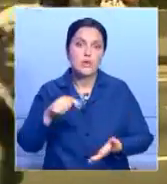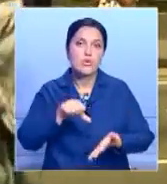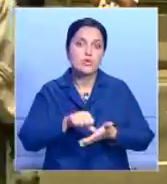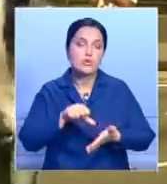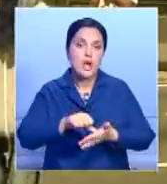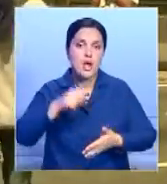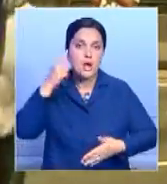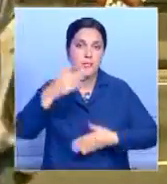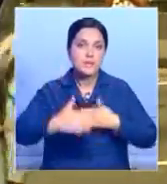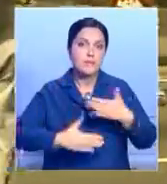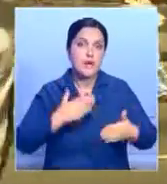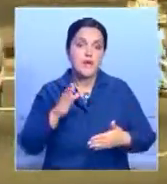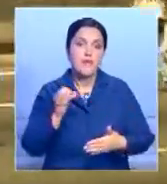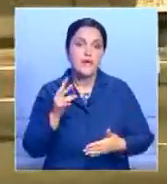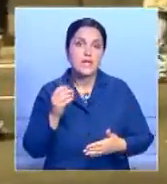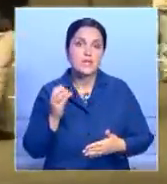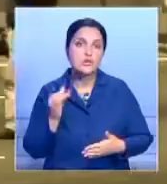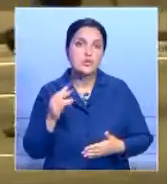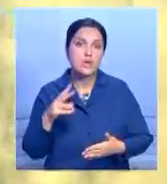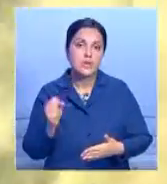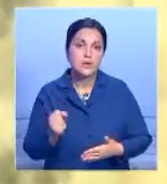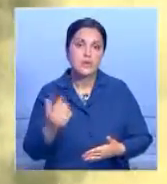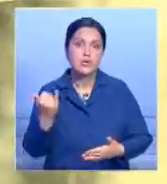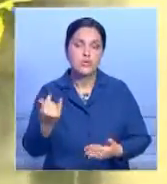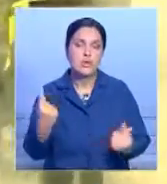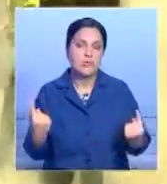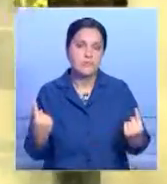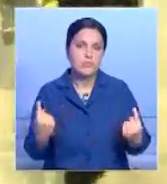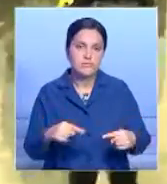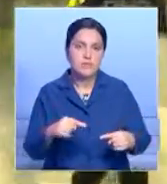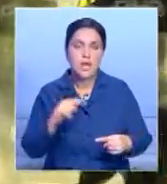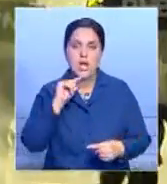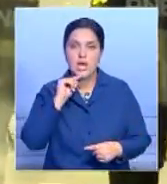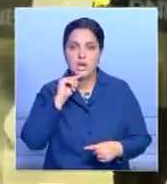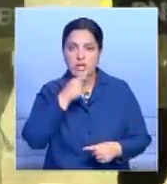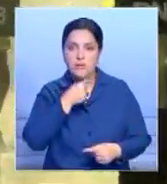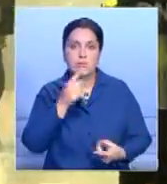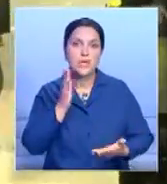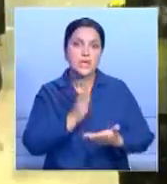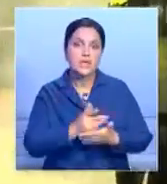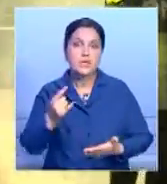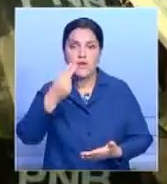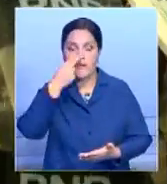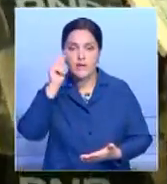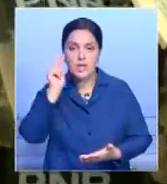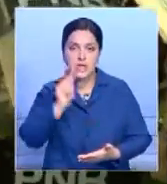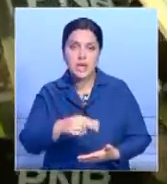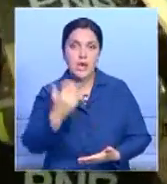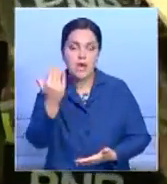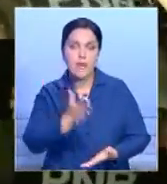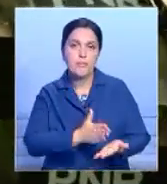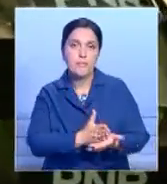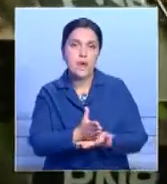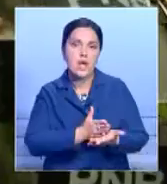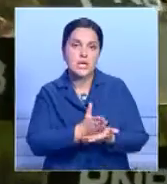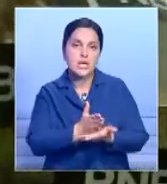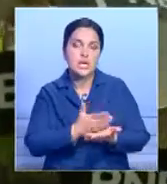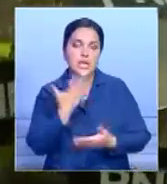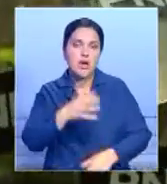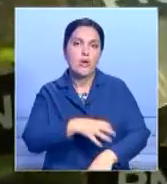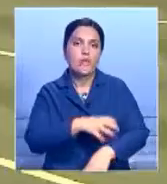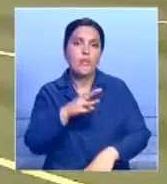участников беспорядков. Отмечу, Венесуэла находится на грани экономического коллапса. Оппозиционеры считают, что в этом виновата